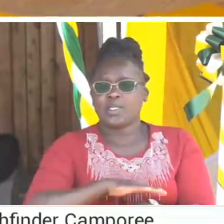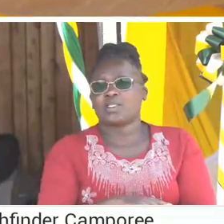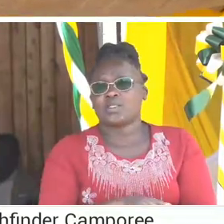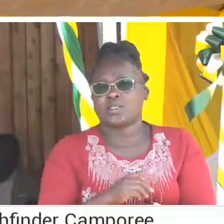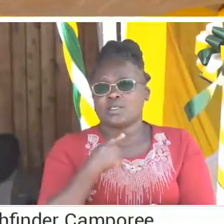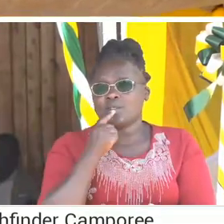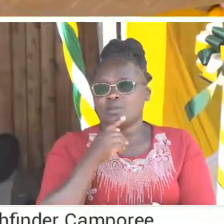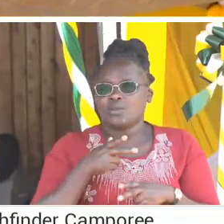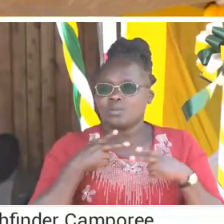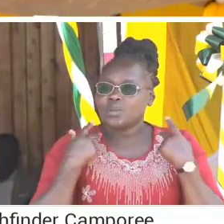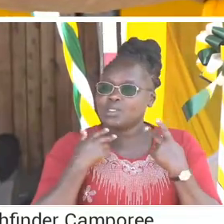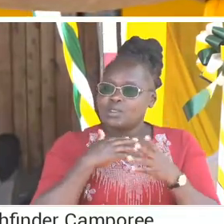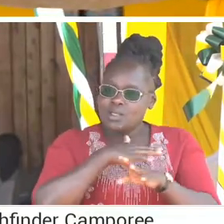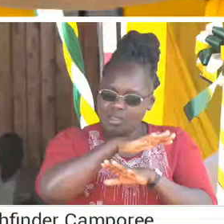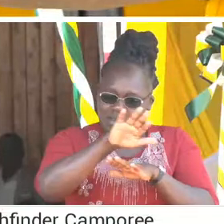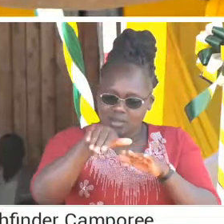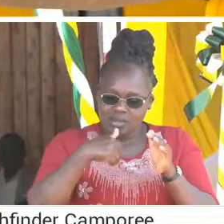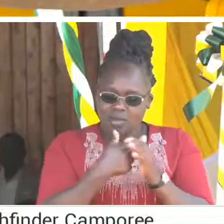karibuni sana.